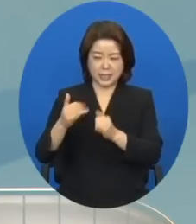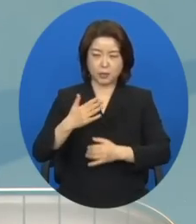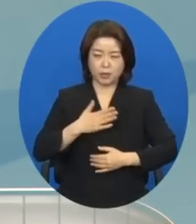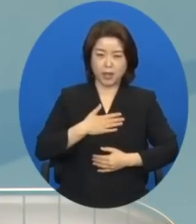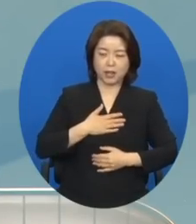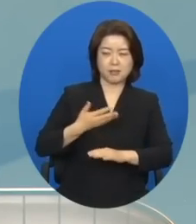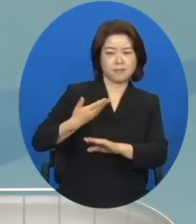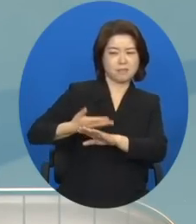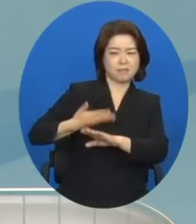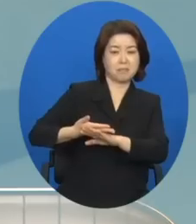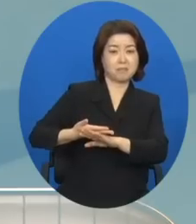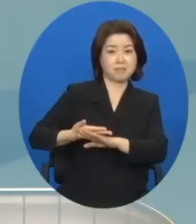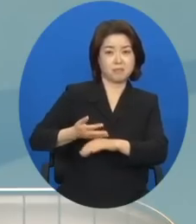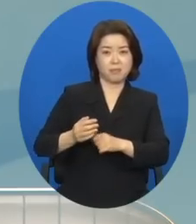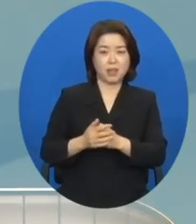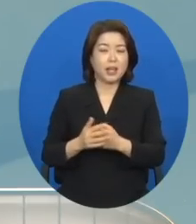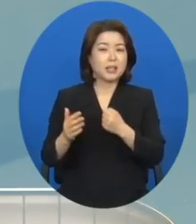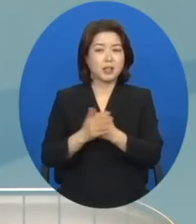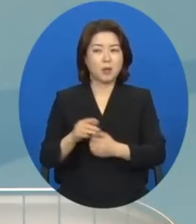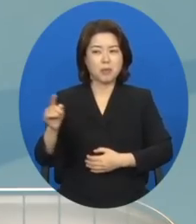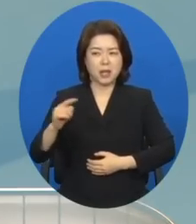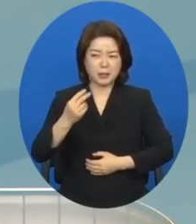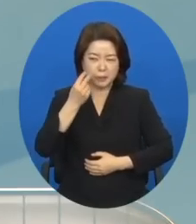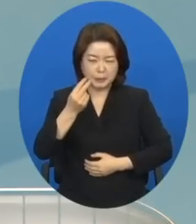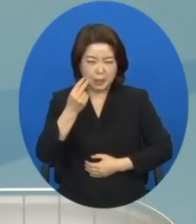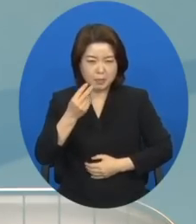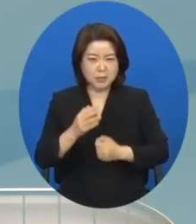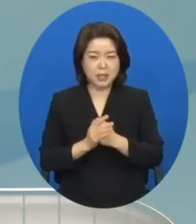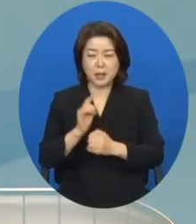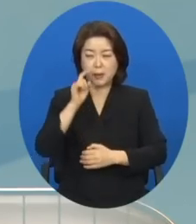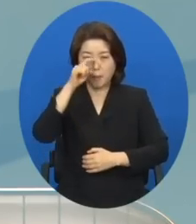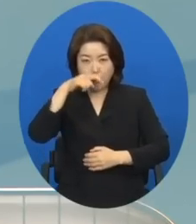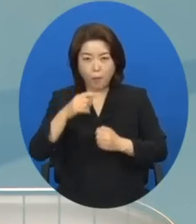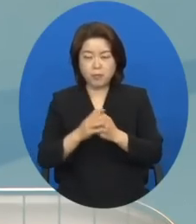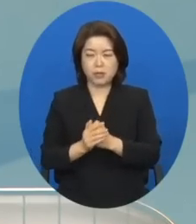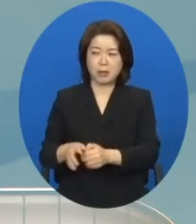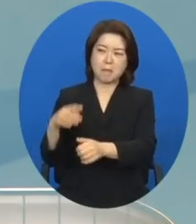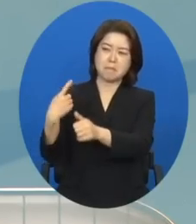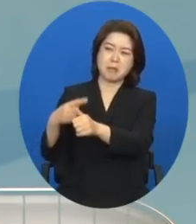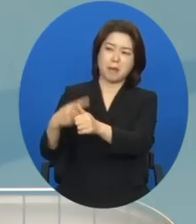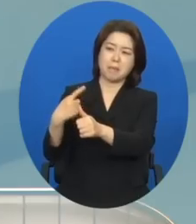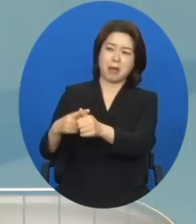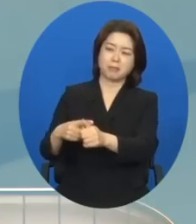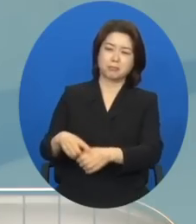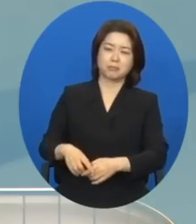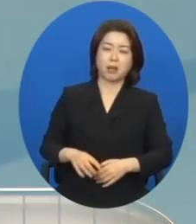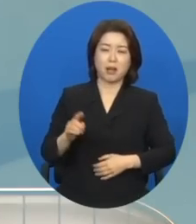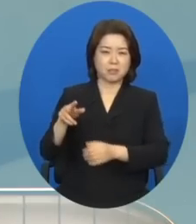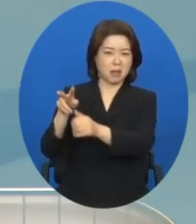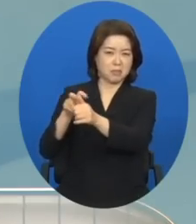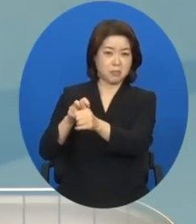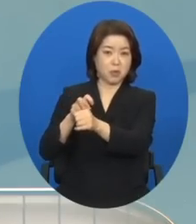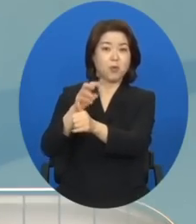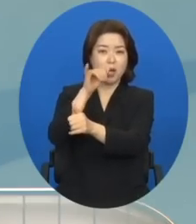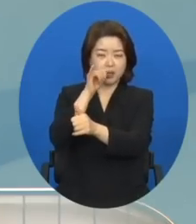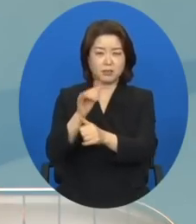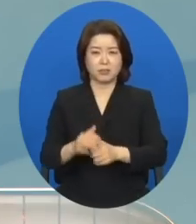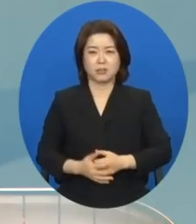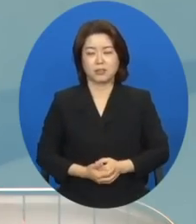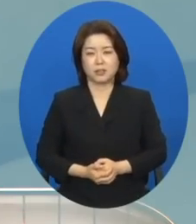다른 사람이다, 그래서 그 사람의 냄새나는 것, 허물을 지적하고 욕하고 미워하는